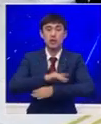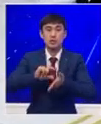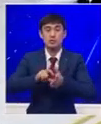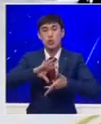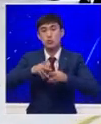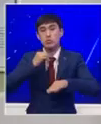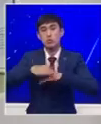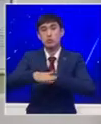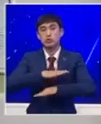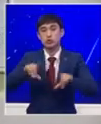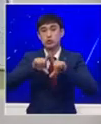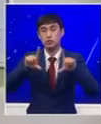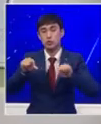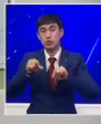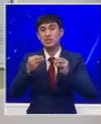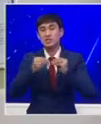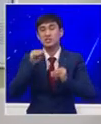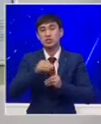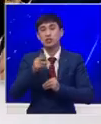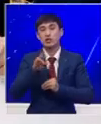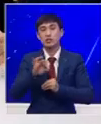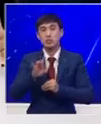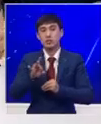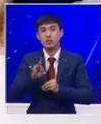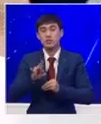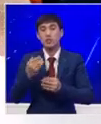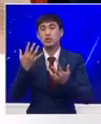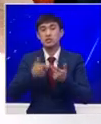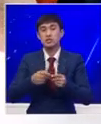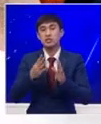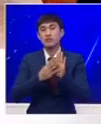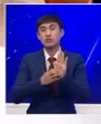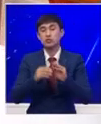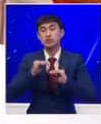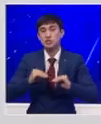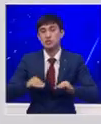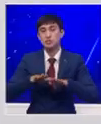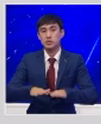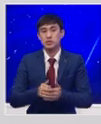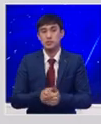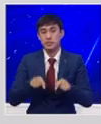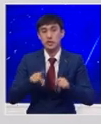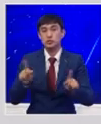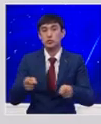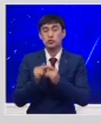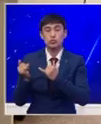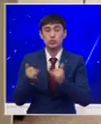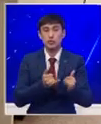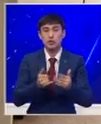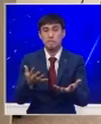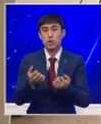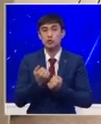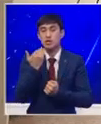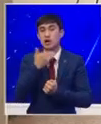общая площадь образовательного учреждения 10.000 МТ он рассчитан на 900 ученических мест здесь созданы все условия для